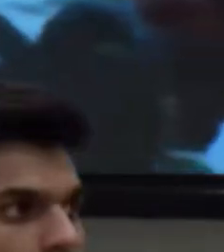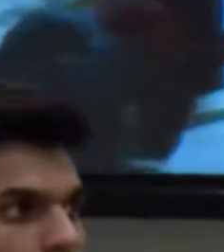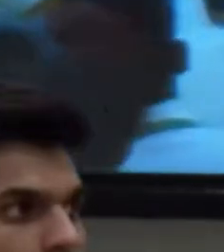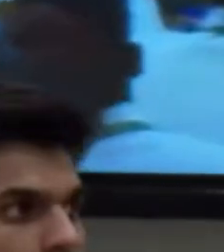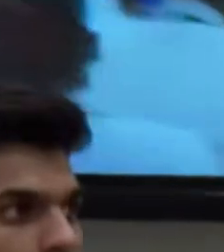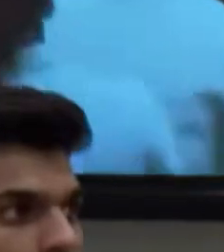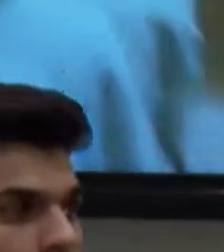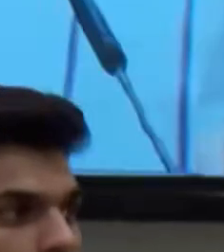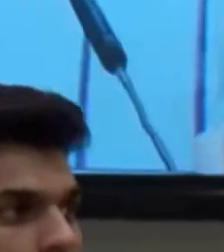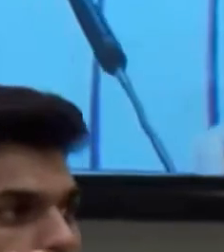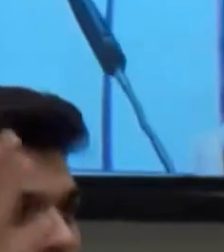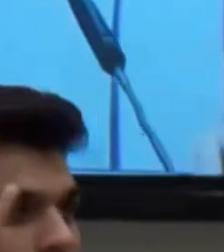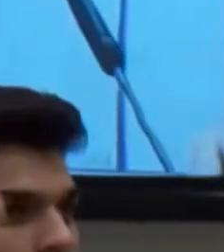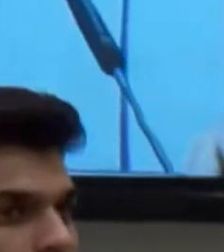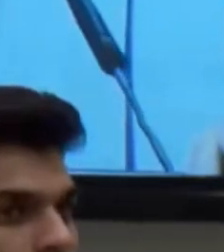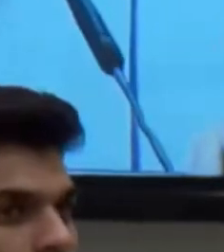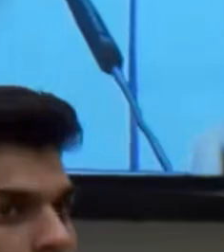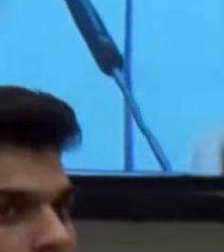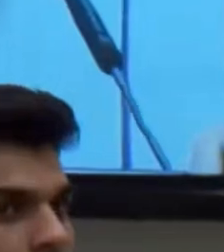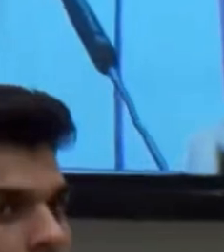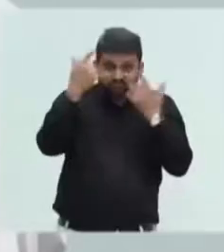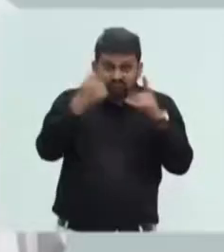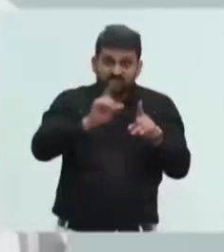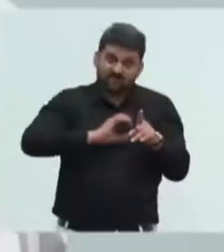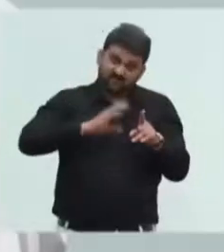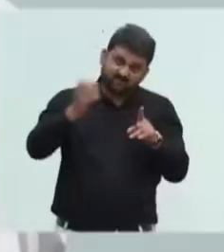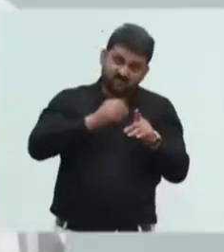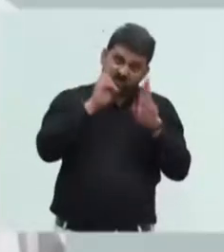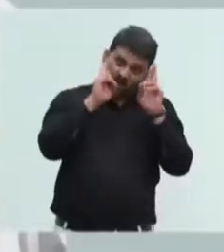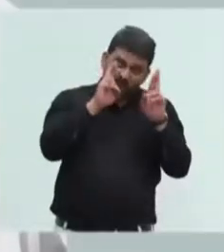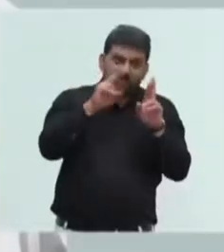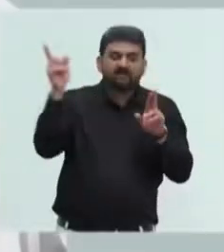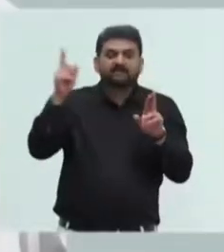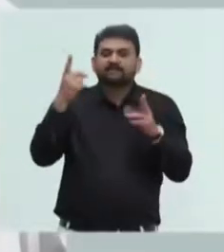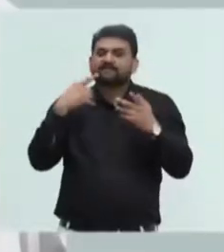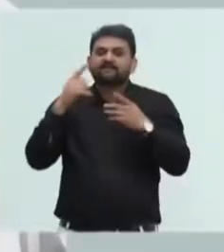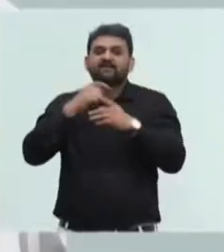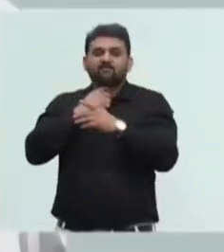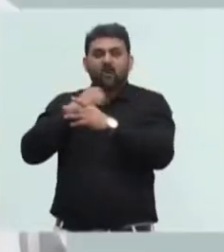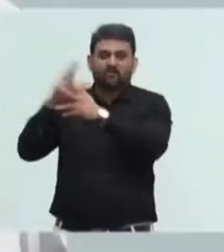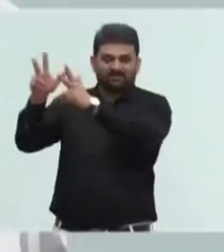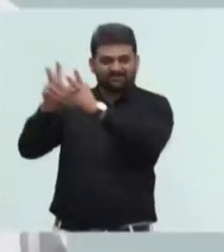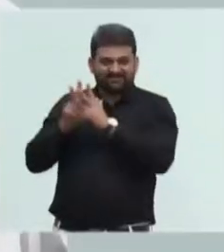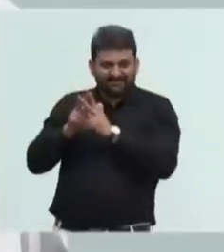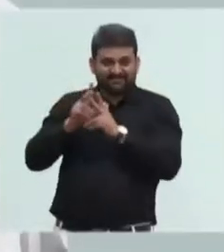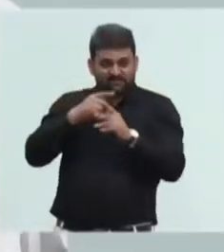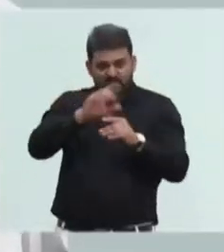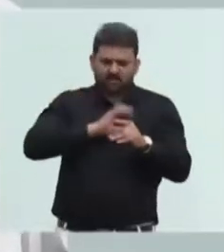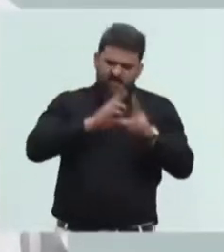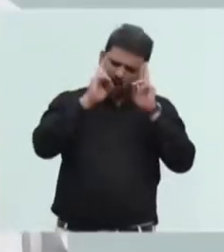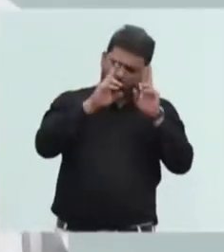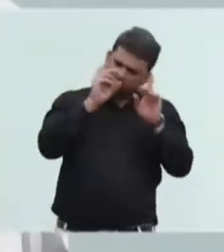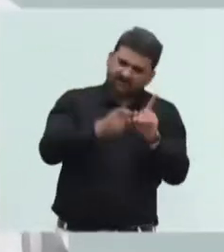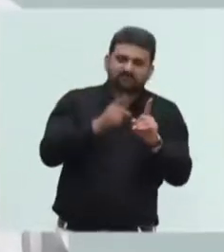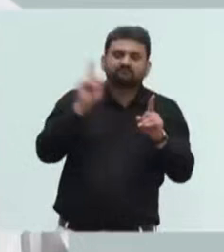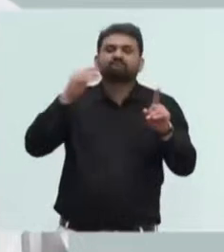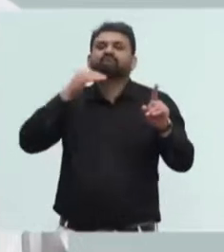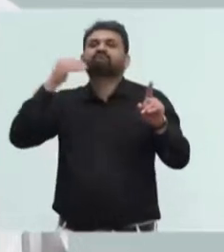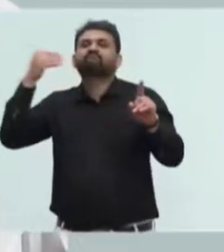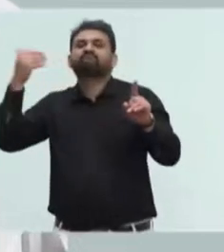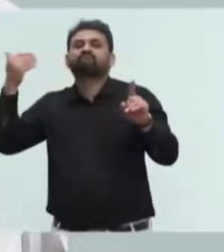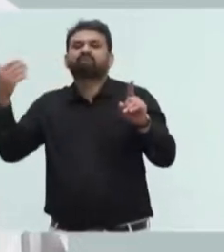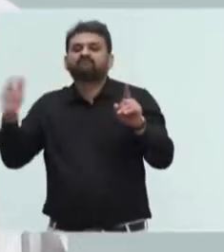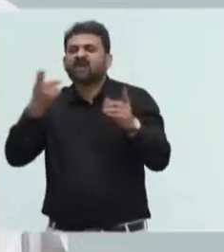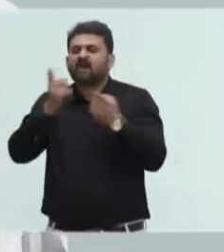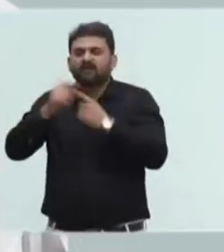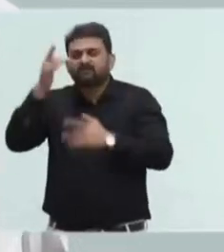कि आप पता जीते अवश्य आएंगे, लेकिन दादी ने मुझे वादा दिया कि अब मेडल अवश्य मिलेगा, लेकिन अचानक